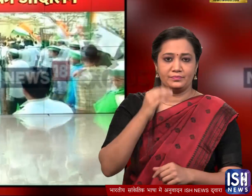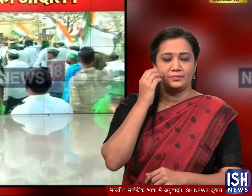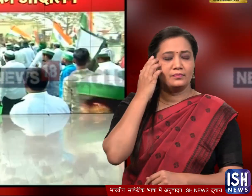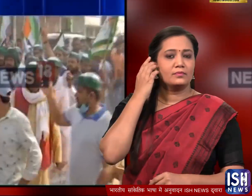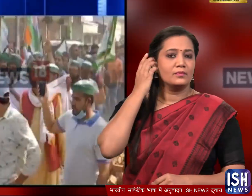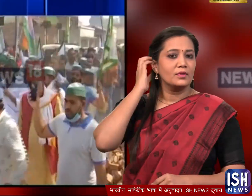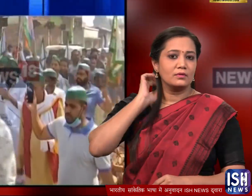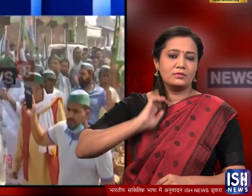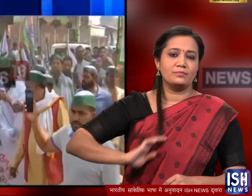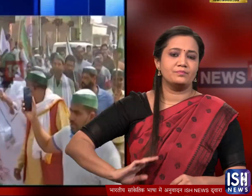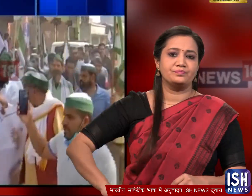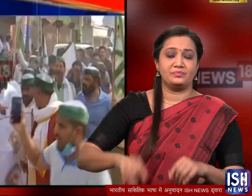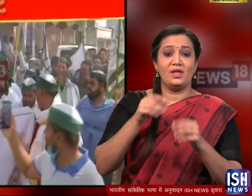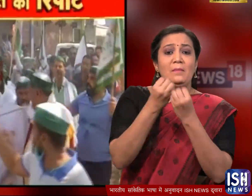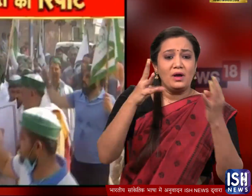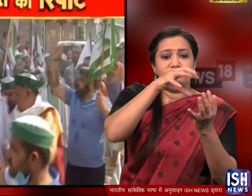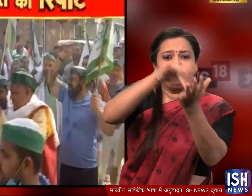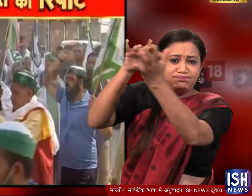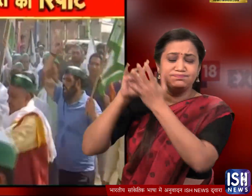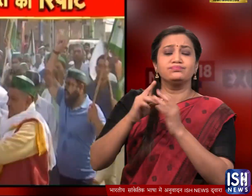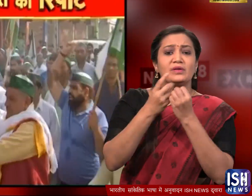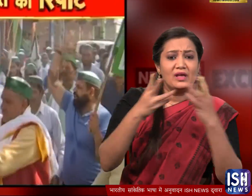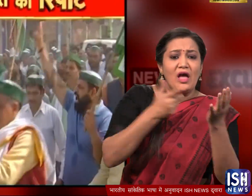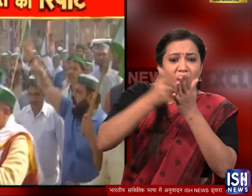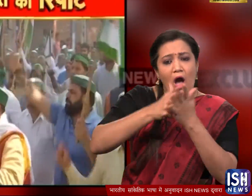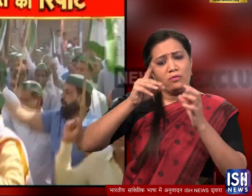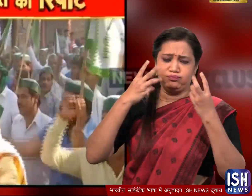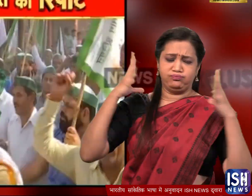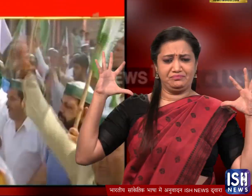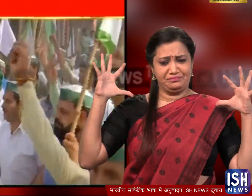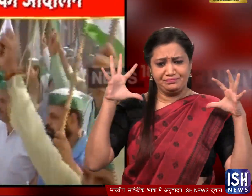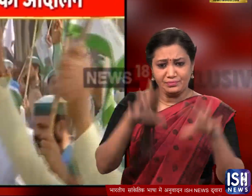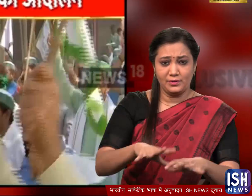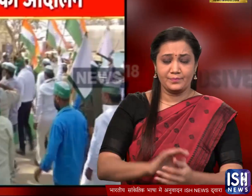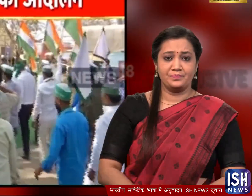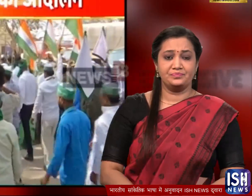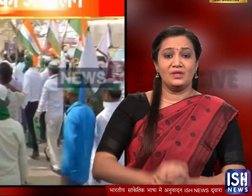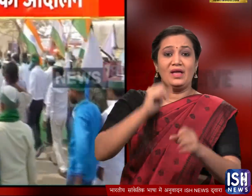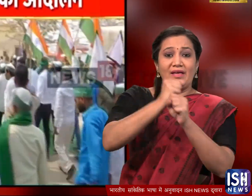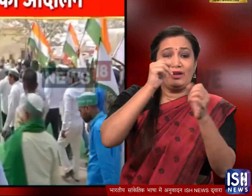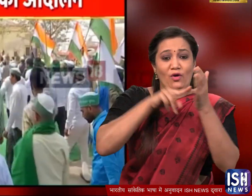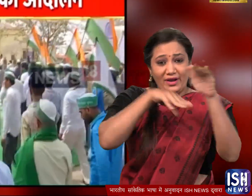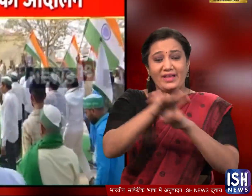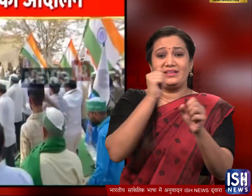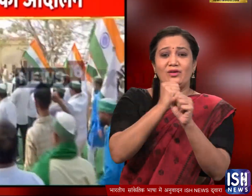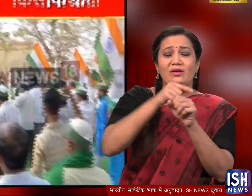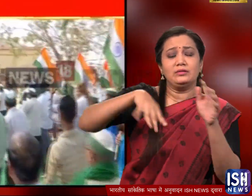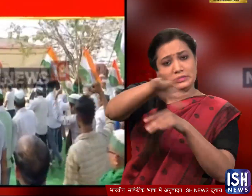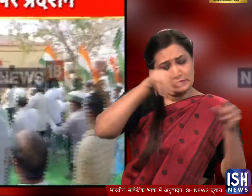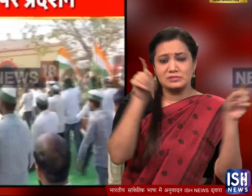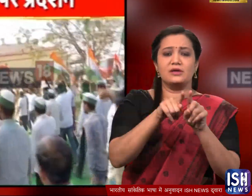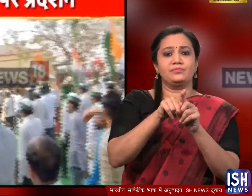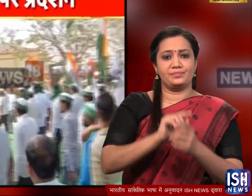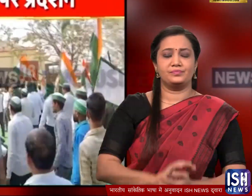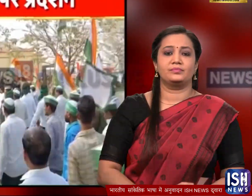पाई। हालांकि कई स्टेशनों पर किसान संगठनों से जुड़े लोग भारी संख्या में पहुंचे। ग्रेटर नोएडा का धनकौर रेलवे स्टेशन